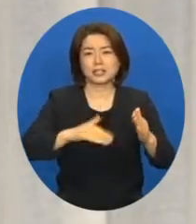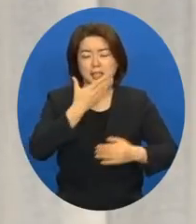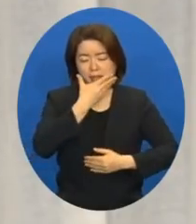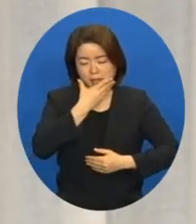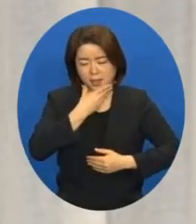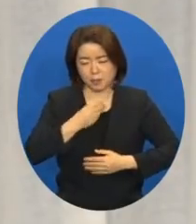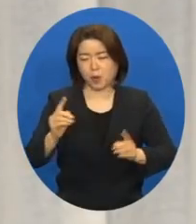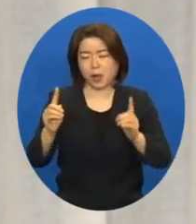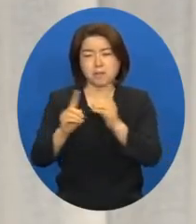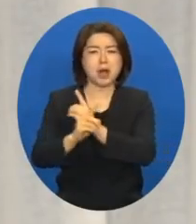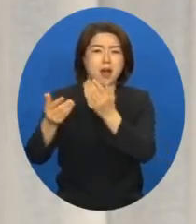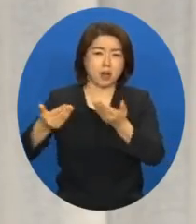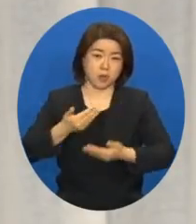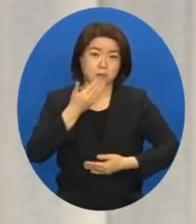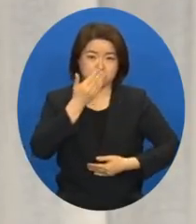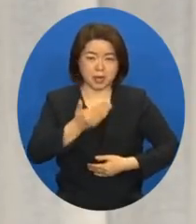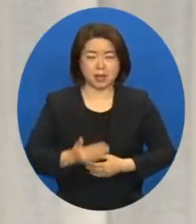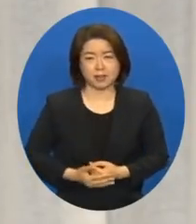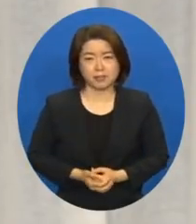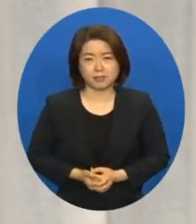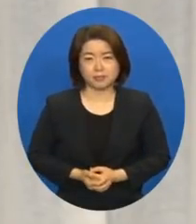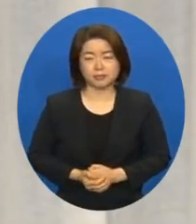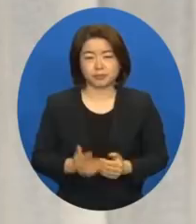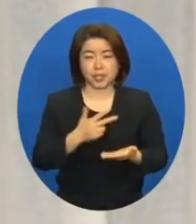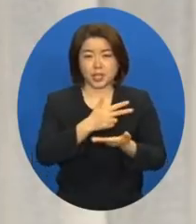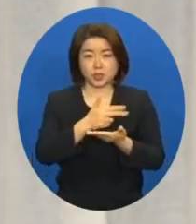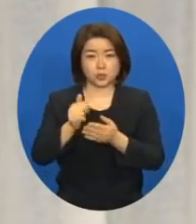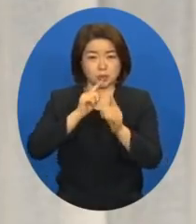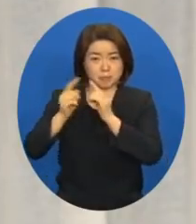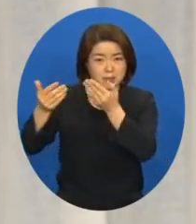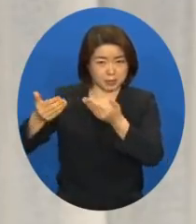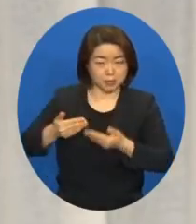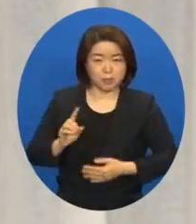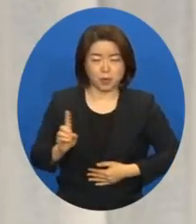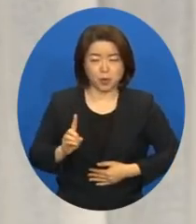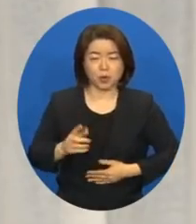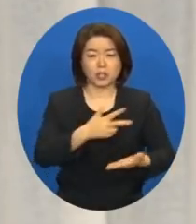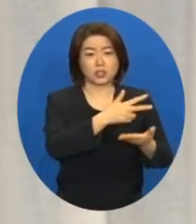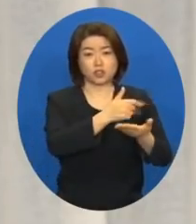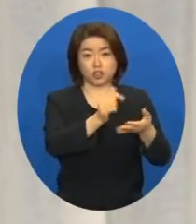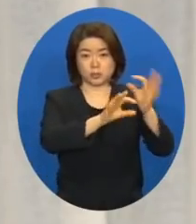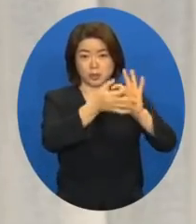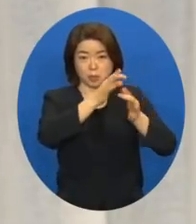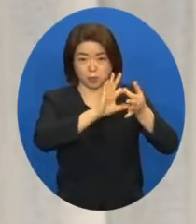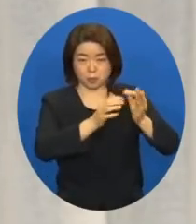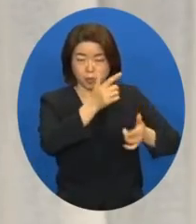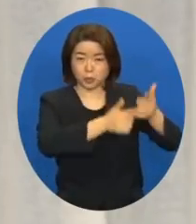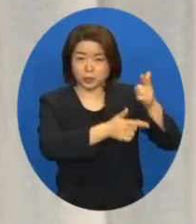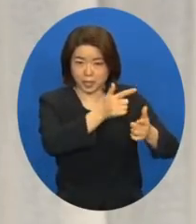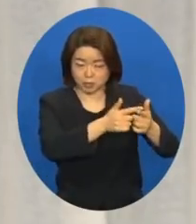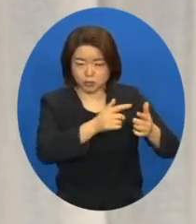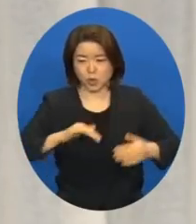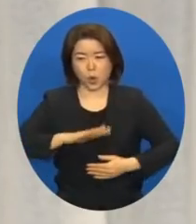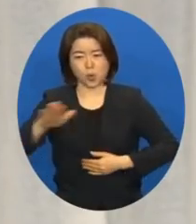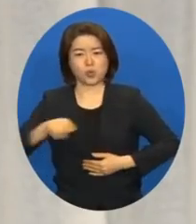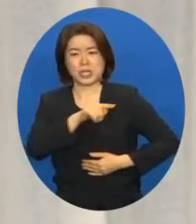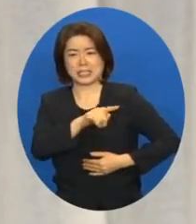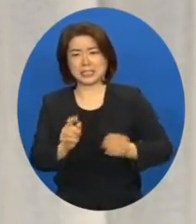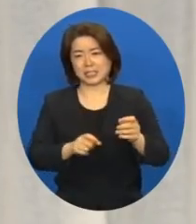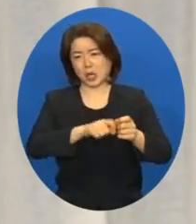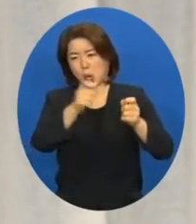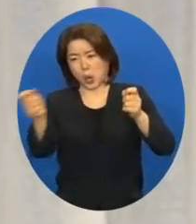만드십니다. 주님은 말씀하시기를 주님은 포도나무고 우리는 가지라고, 우리가 주님